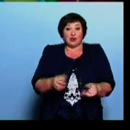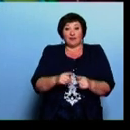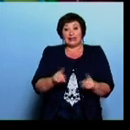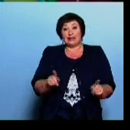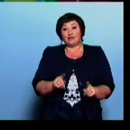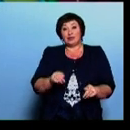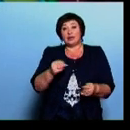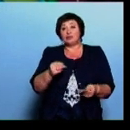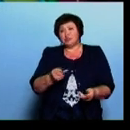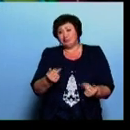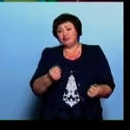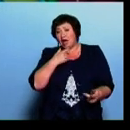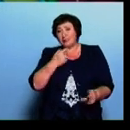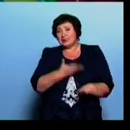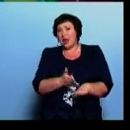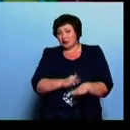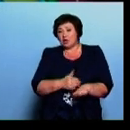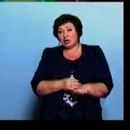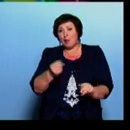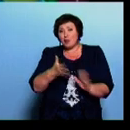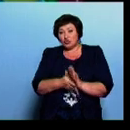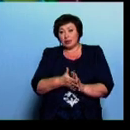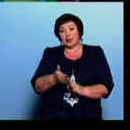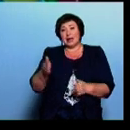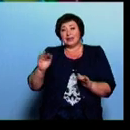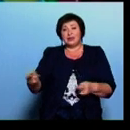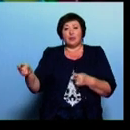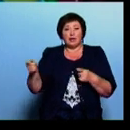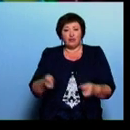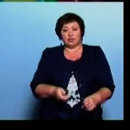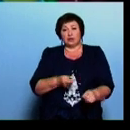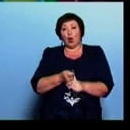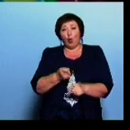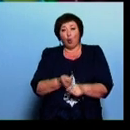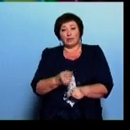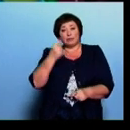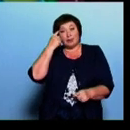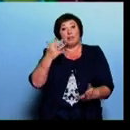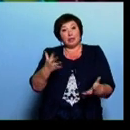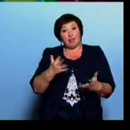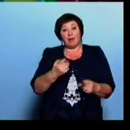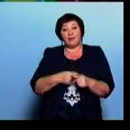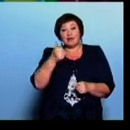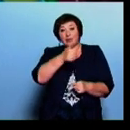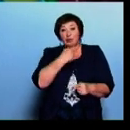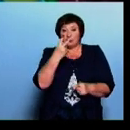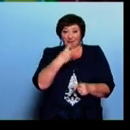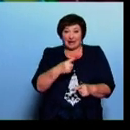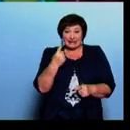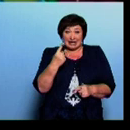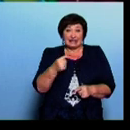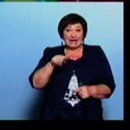для бюджета, это логистика. Детей привозят, их кормят. Но при этом мы понимаем, что в этом году 21,5